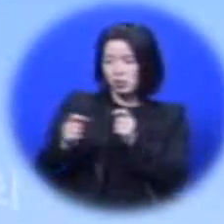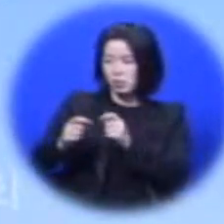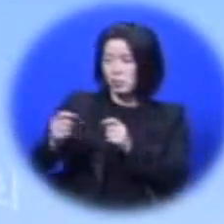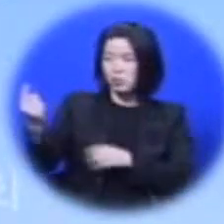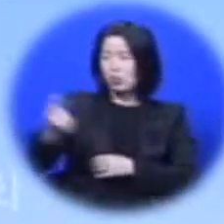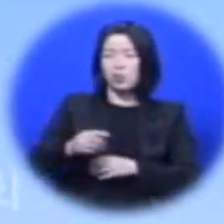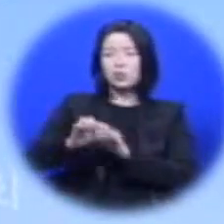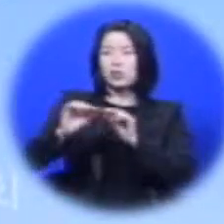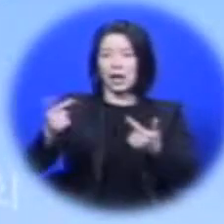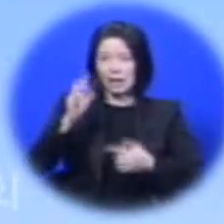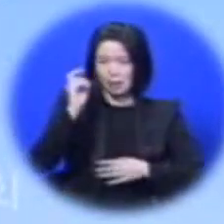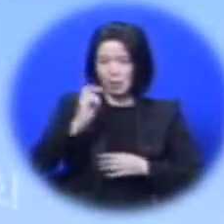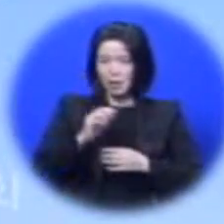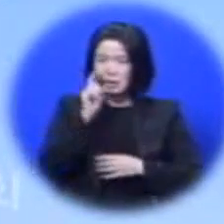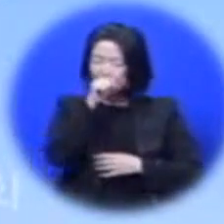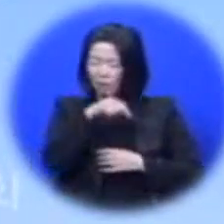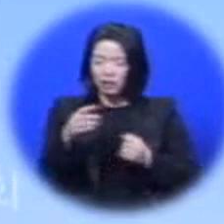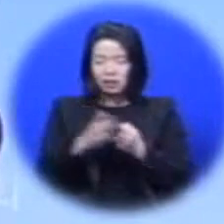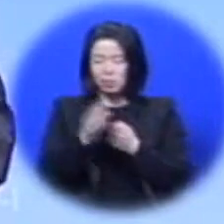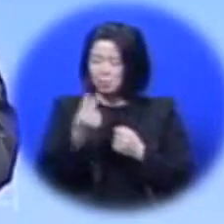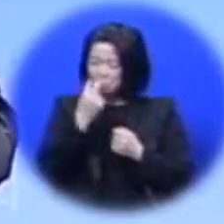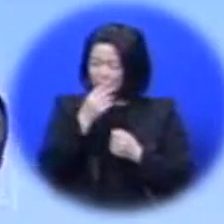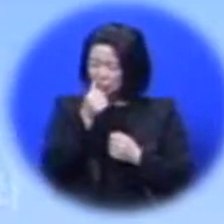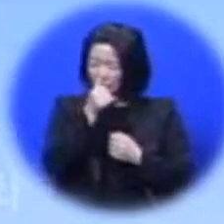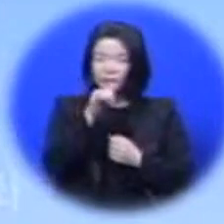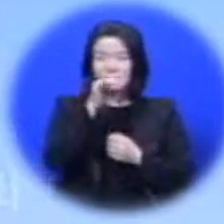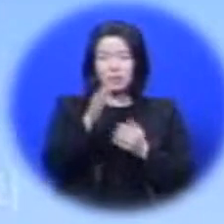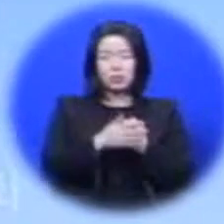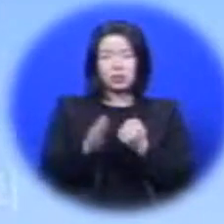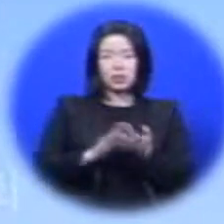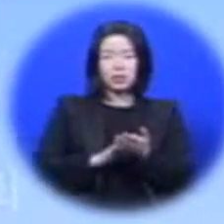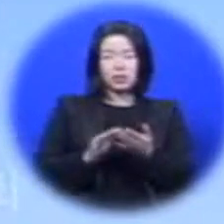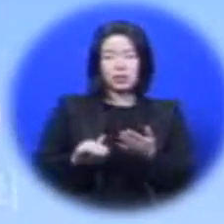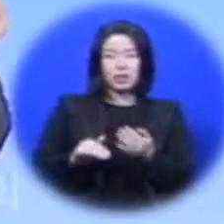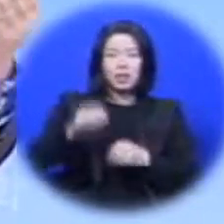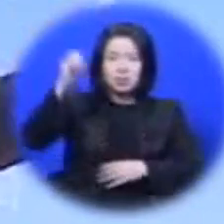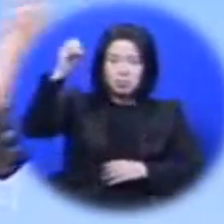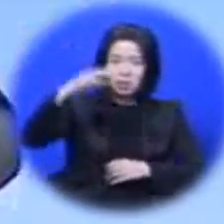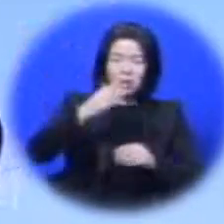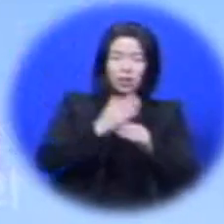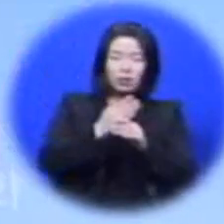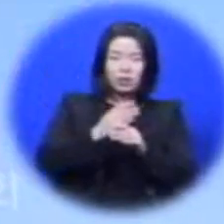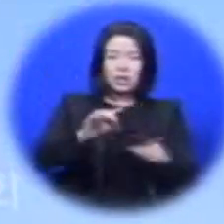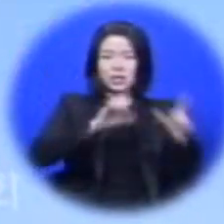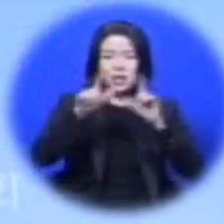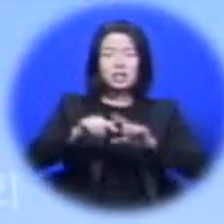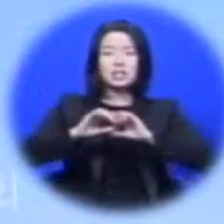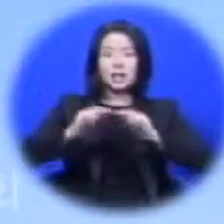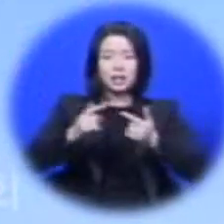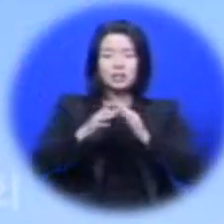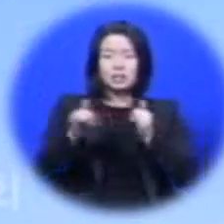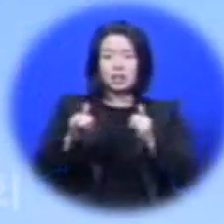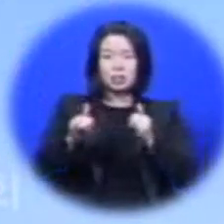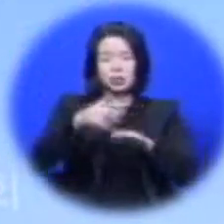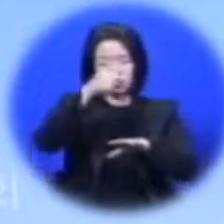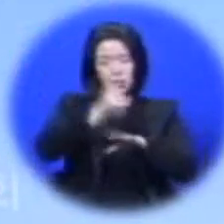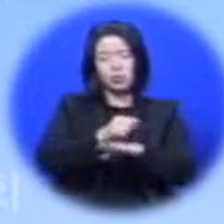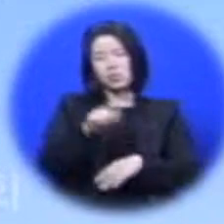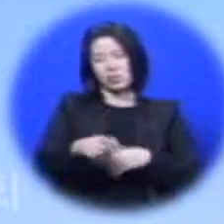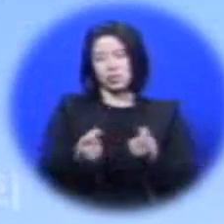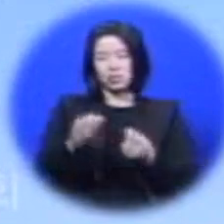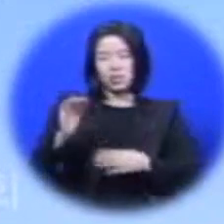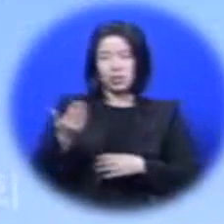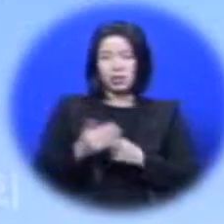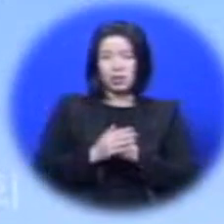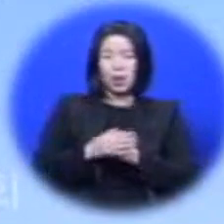앉으려고도 안 하실 거예요. 빛 가운데 살지 않는 사람은 결국 그렇게 되는 겁니다. 우리가